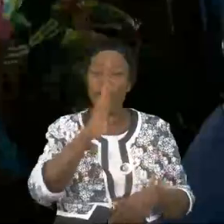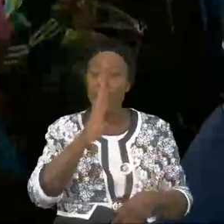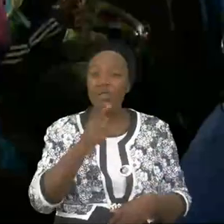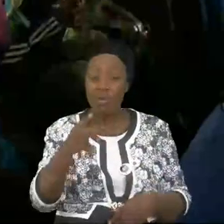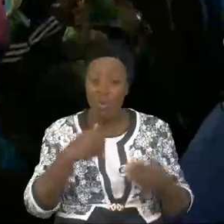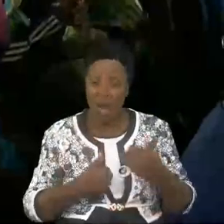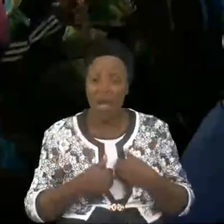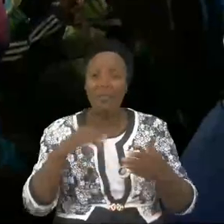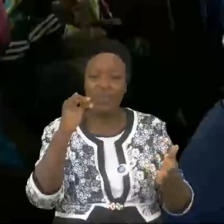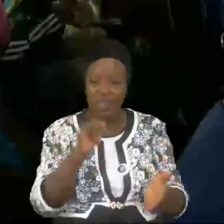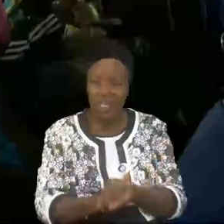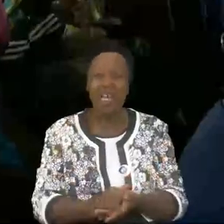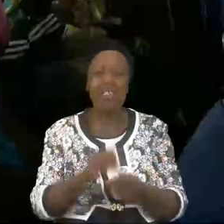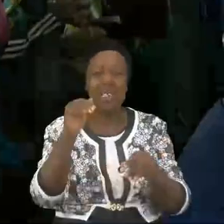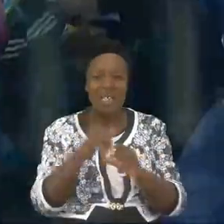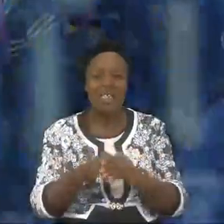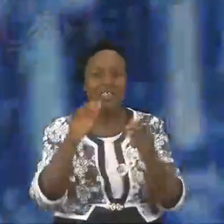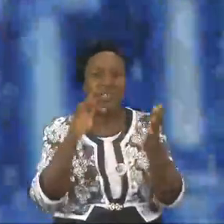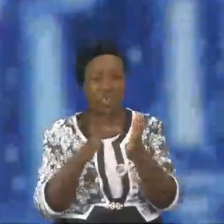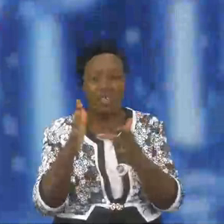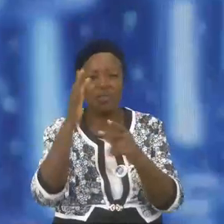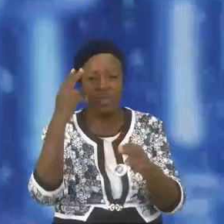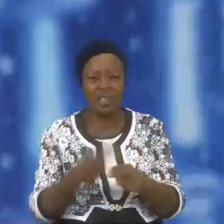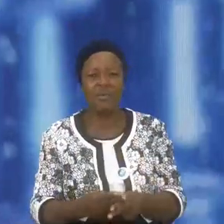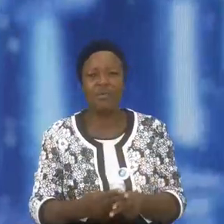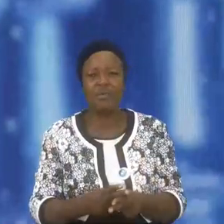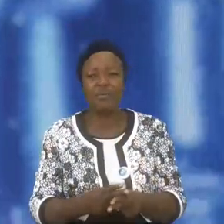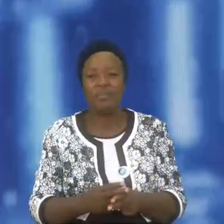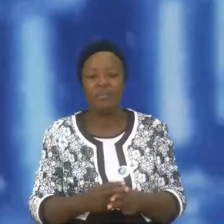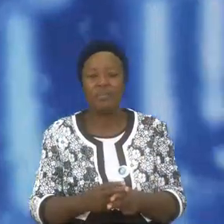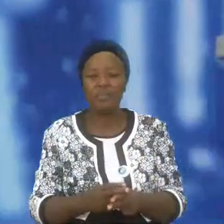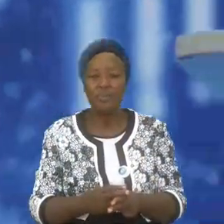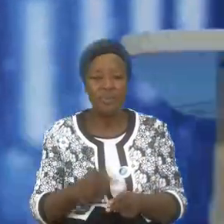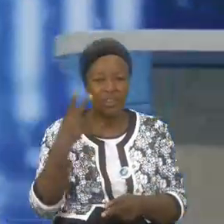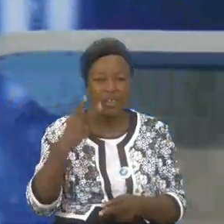Et tu l'auras au nom de Jésus.